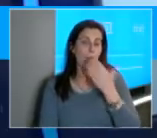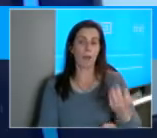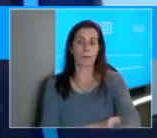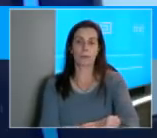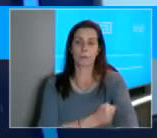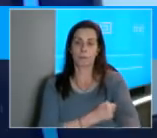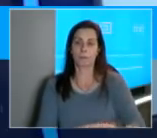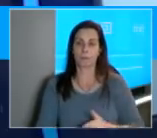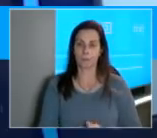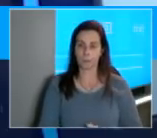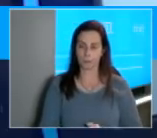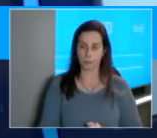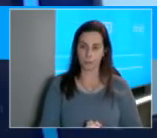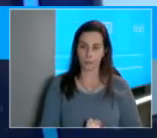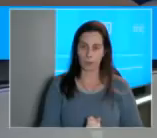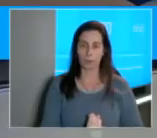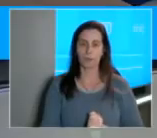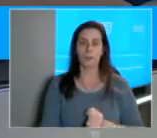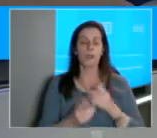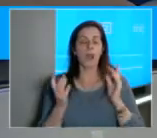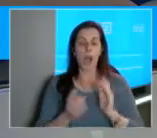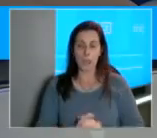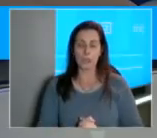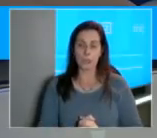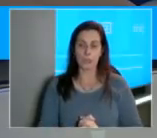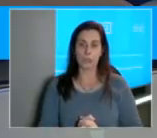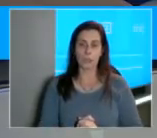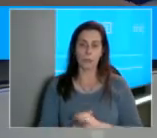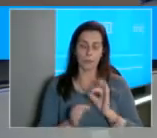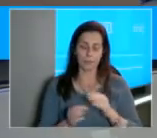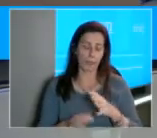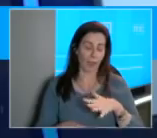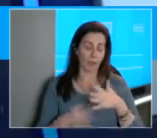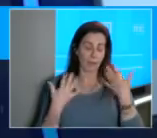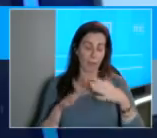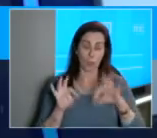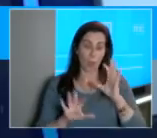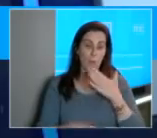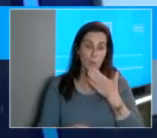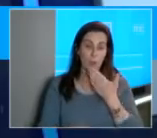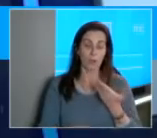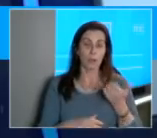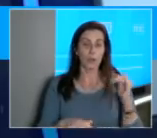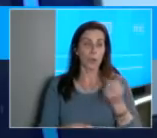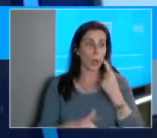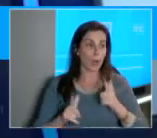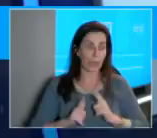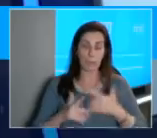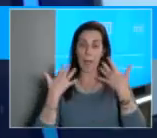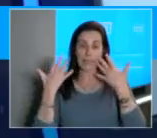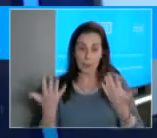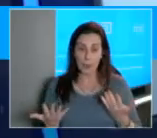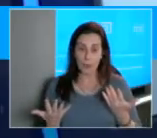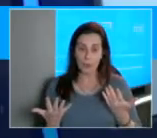כן. הדבר, המערכת הבחירות כל כך משמימה בימים האחרונים. נכון. שנתלנו כולנו בסיפורו